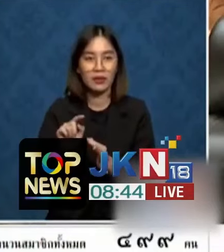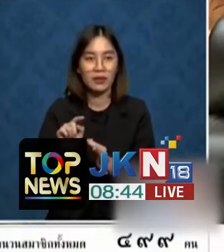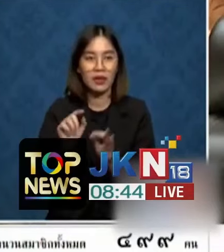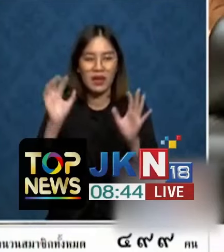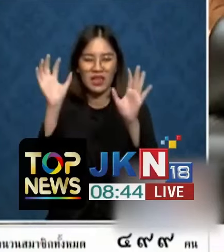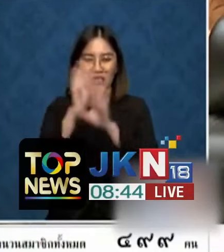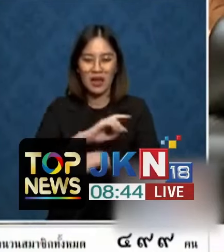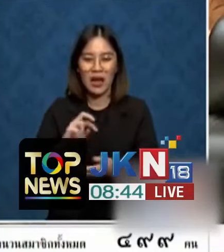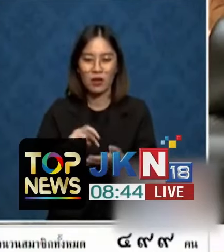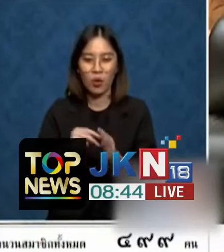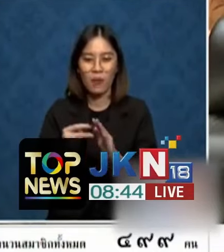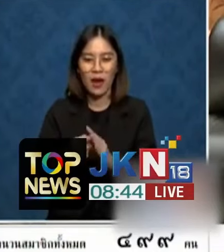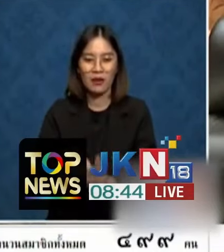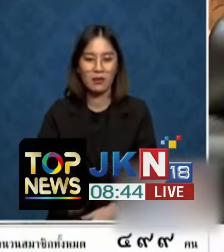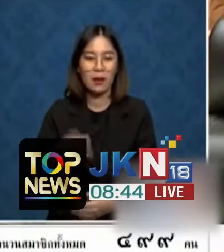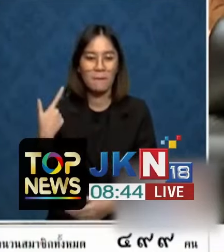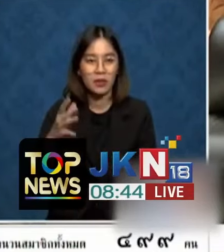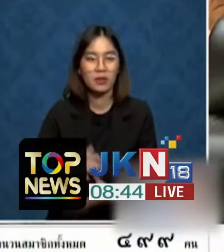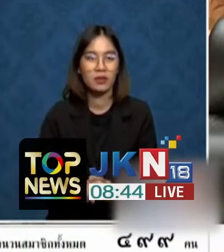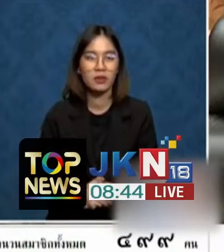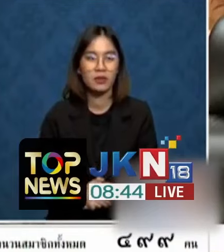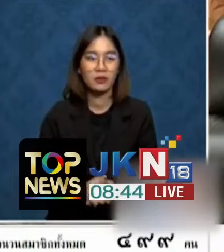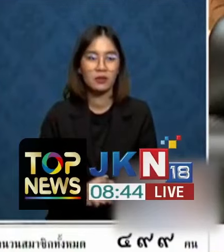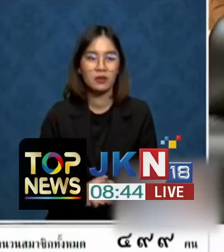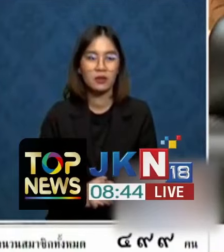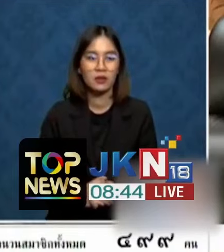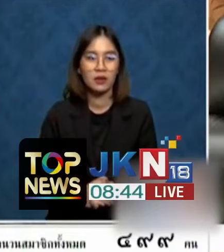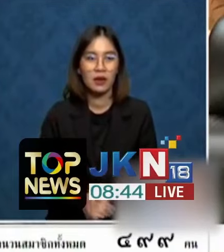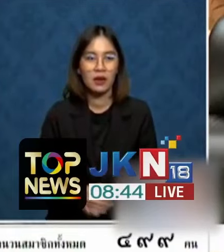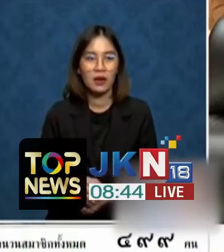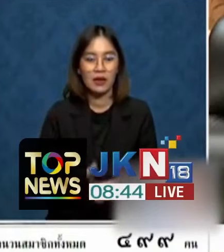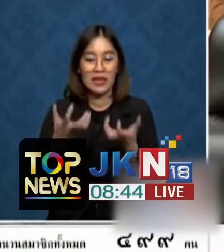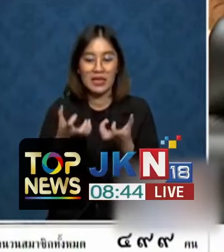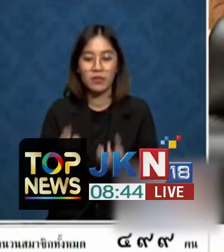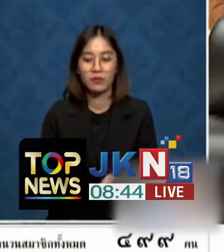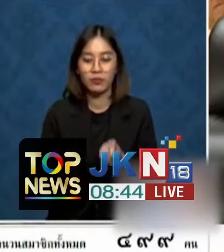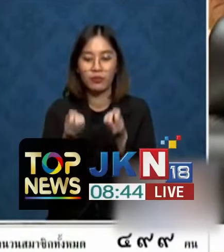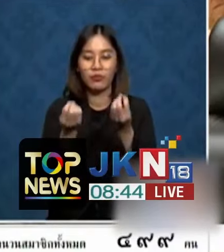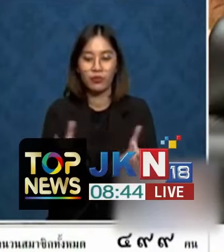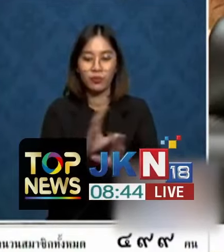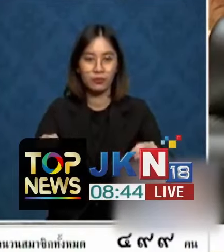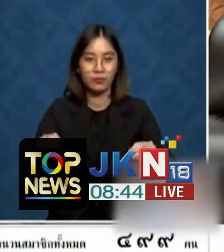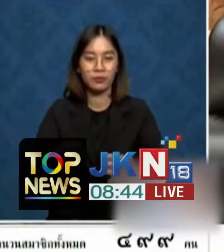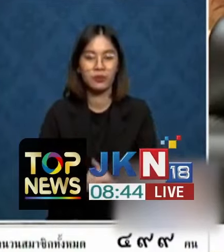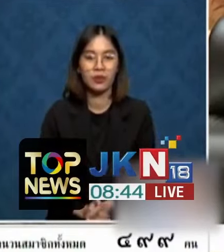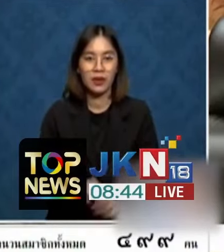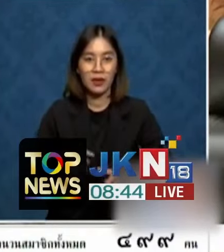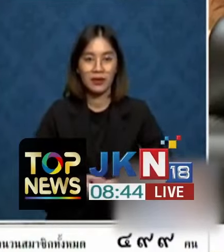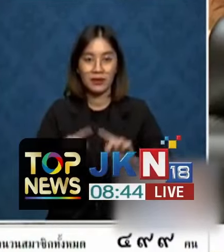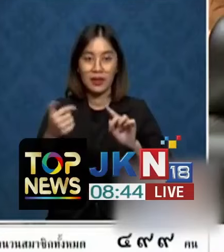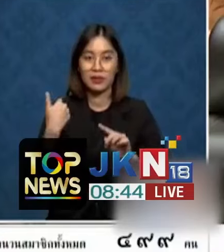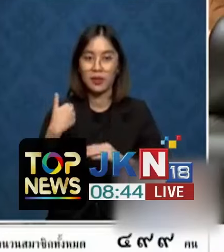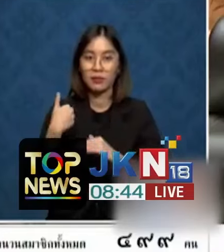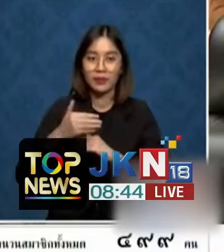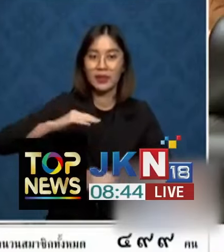ายใน6เดือนที่แจกและจะทำให้ GDP เฉพาะดิจิตอลวอลเล็ตโต 1.2 ถึง 1.8 พูดยังกับ